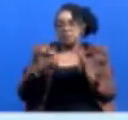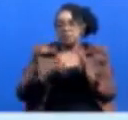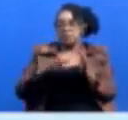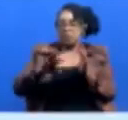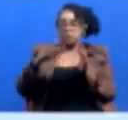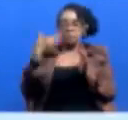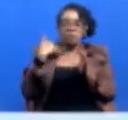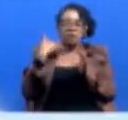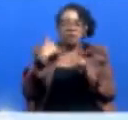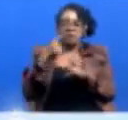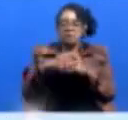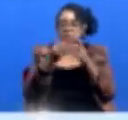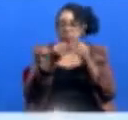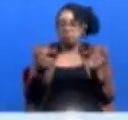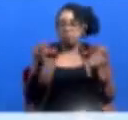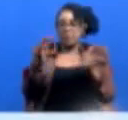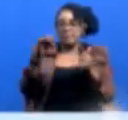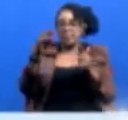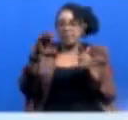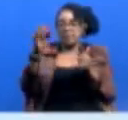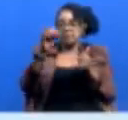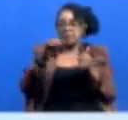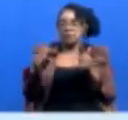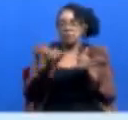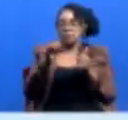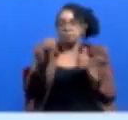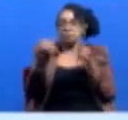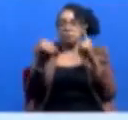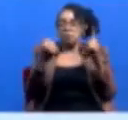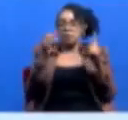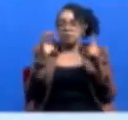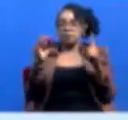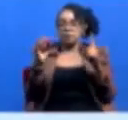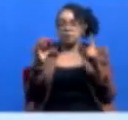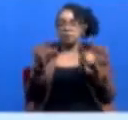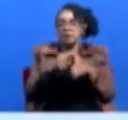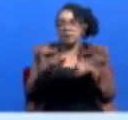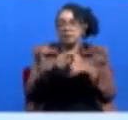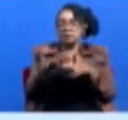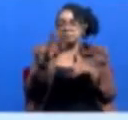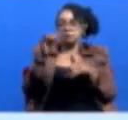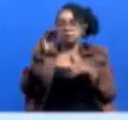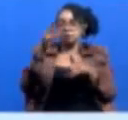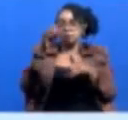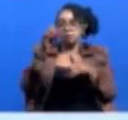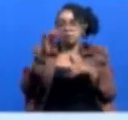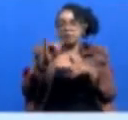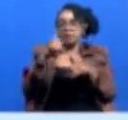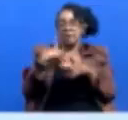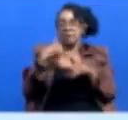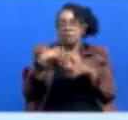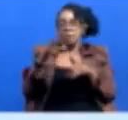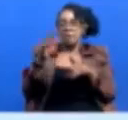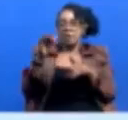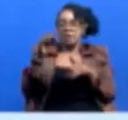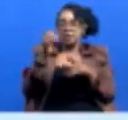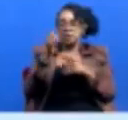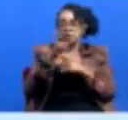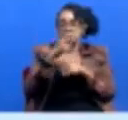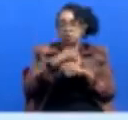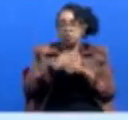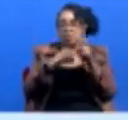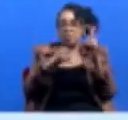ya kuilaza Amika Sacco Venture 1-0 huku Mishuki ikizaba wa Mahiga Secondary 2-0